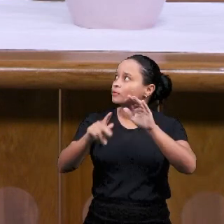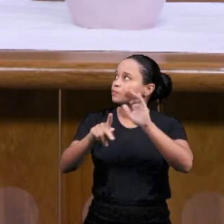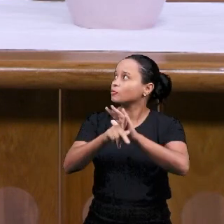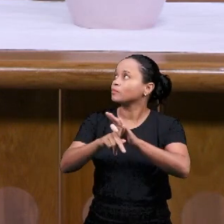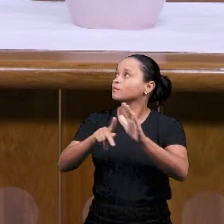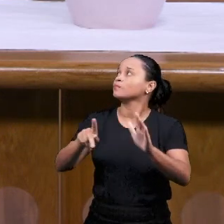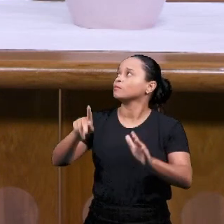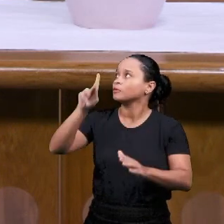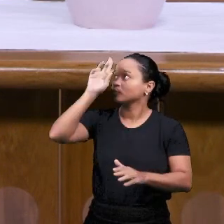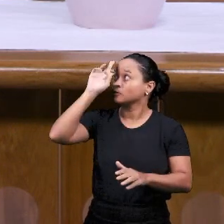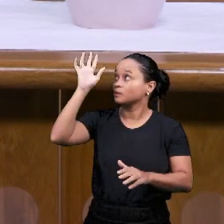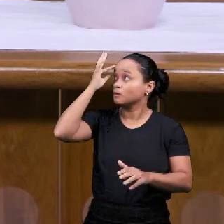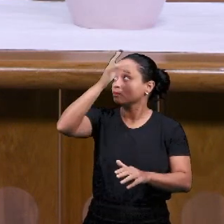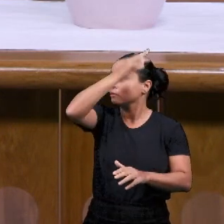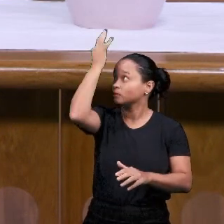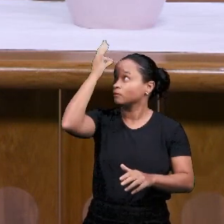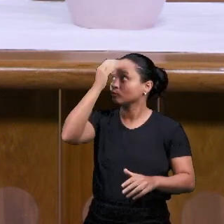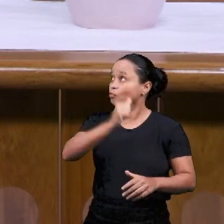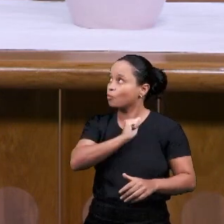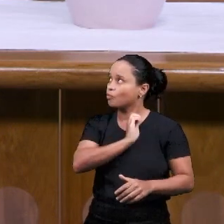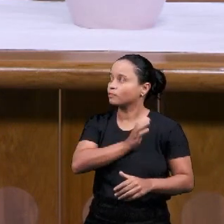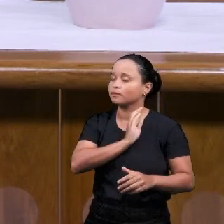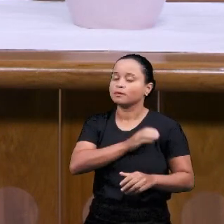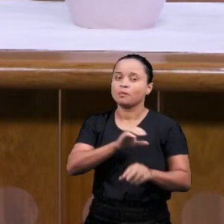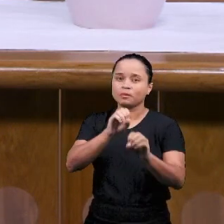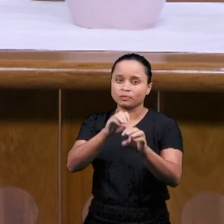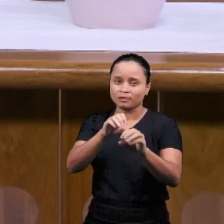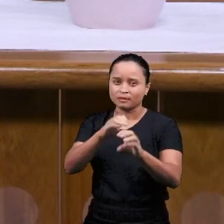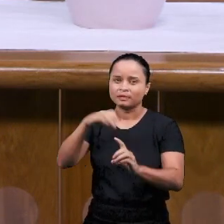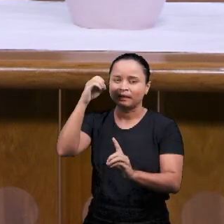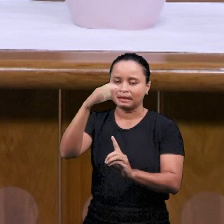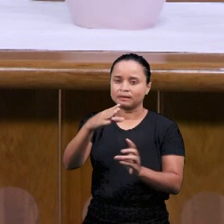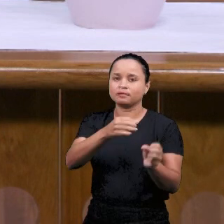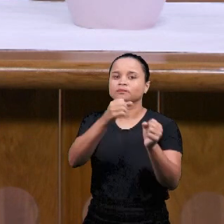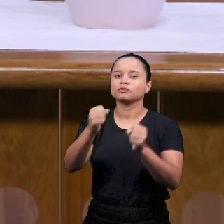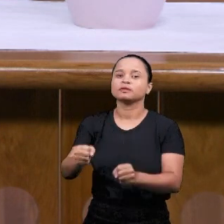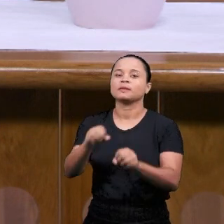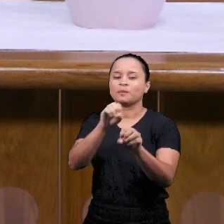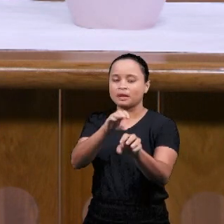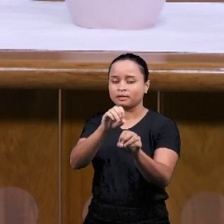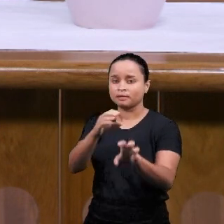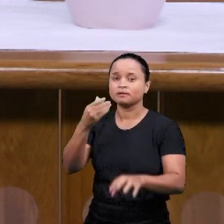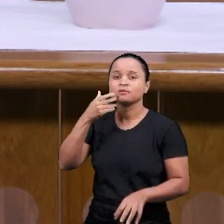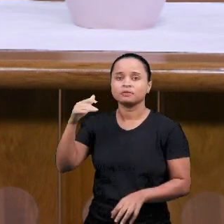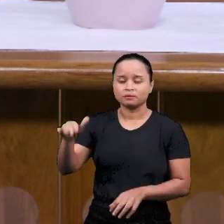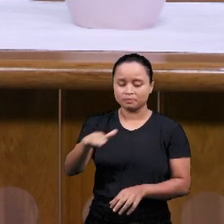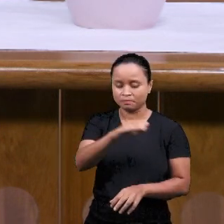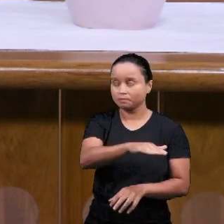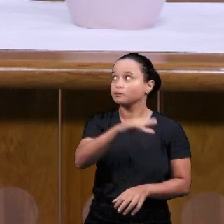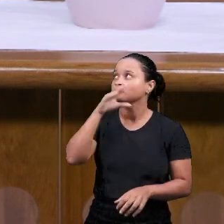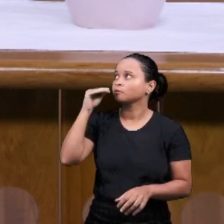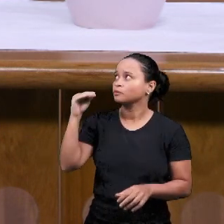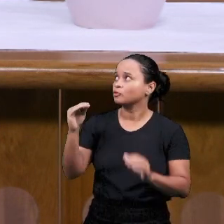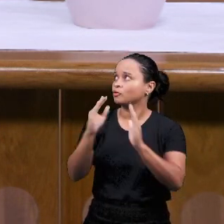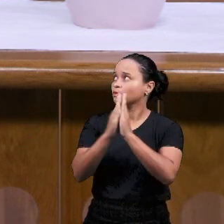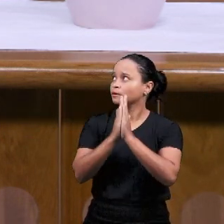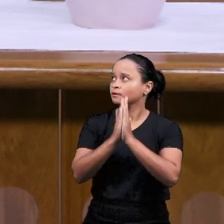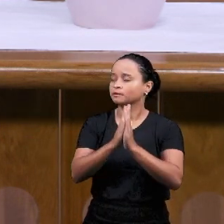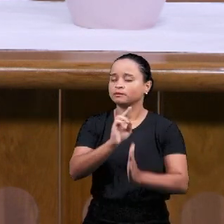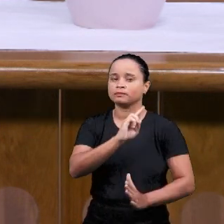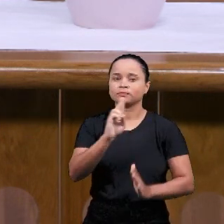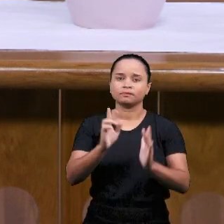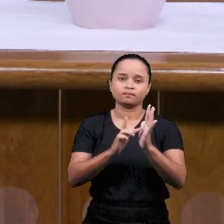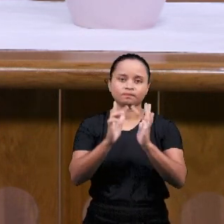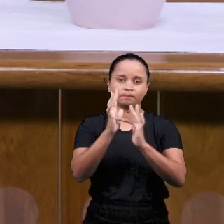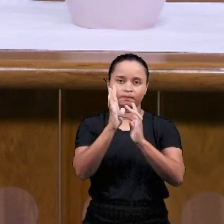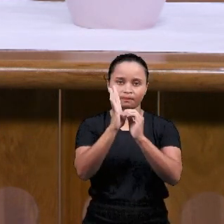ton Saint-Esprit, afin qu'elles puissent transmettre ton enseignement avec grâce et pouvoir pour nos enfants intermédiaires et adolescents. Nous prions au nom du